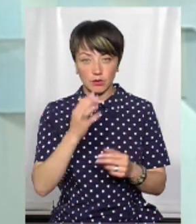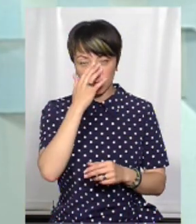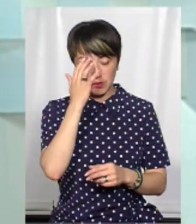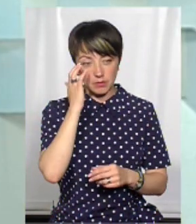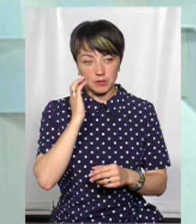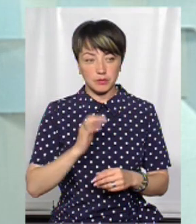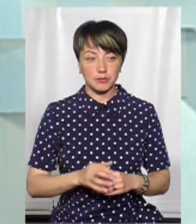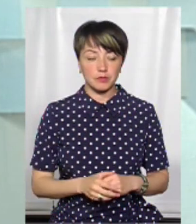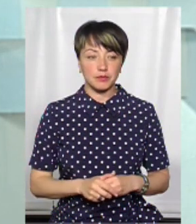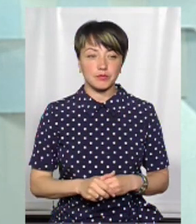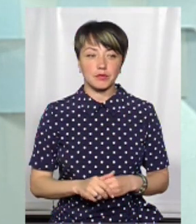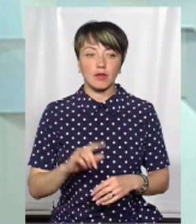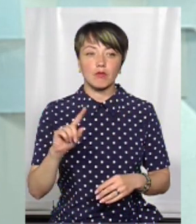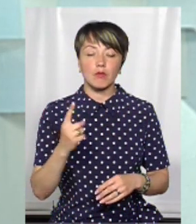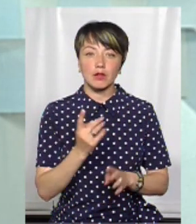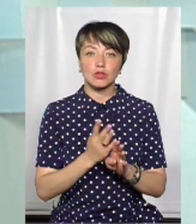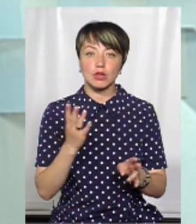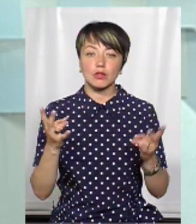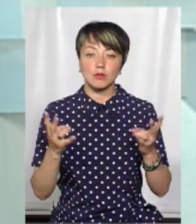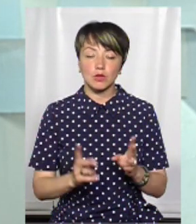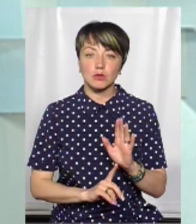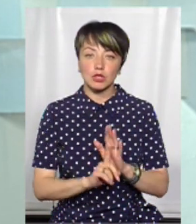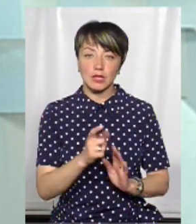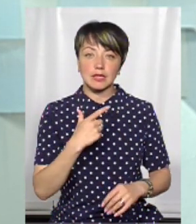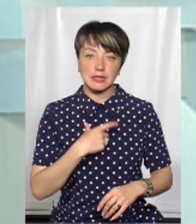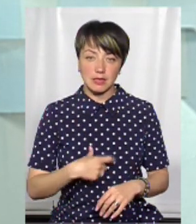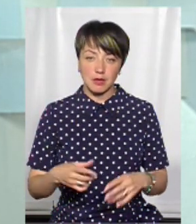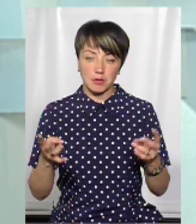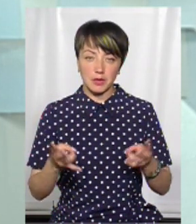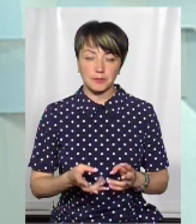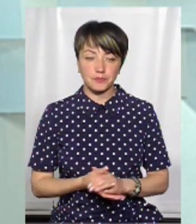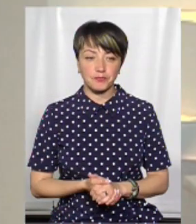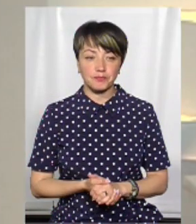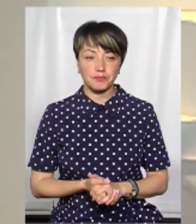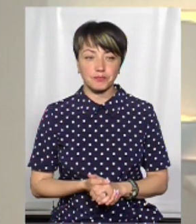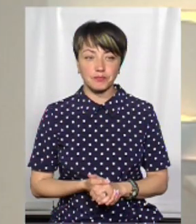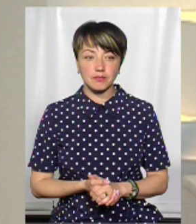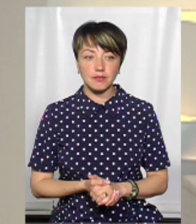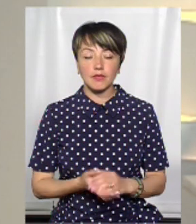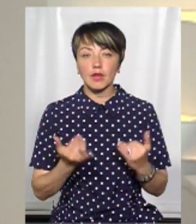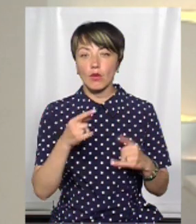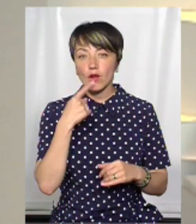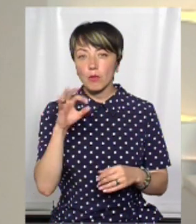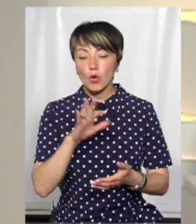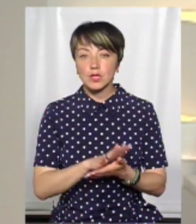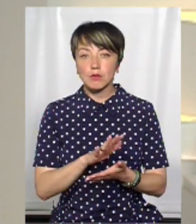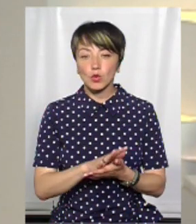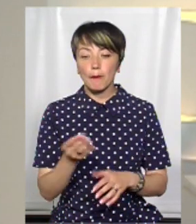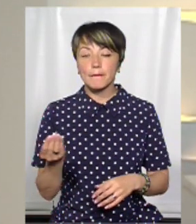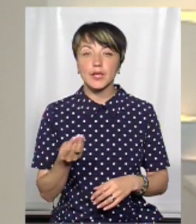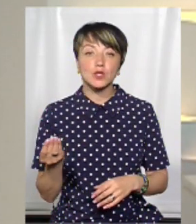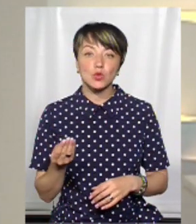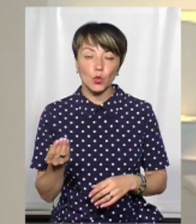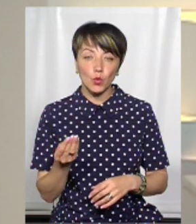Тобто, в першу чергу, необхідно починати з себе. Ми зараз говорили про забрудненість піску